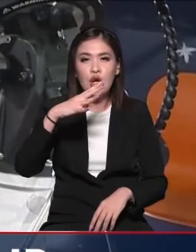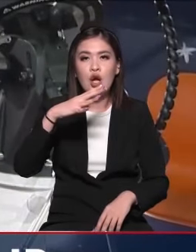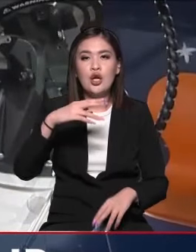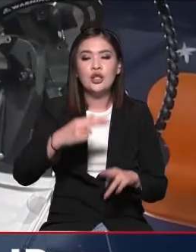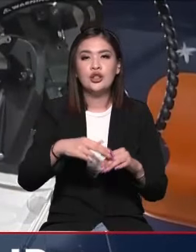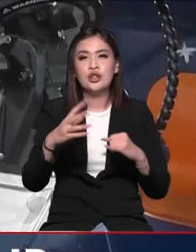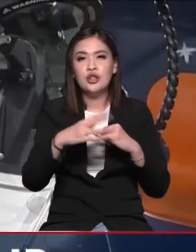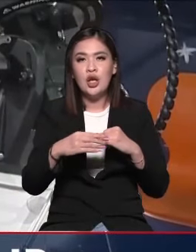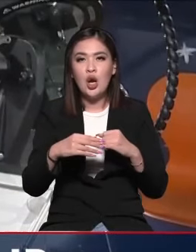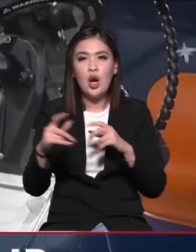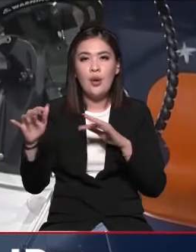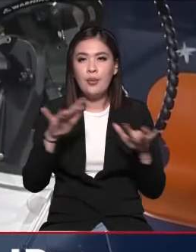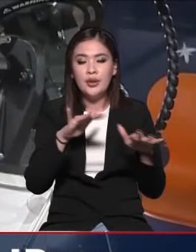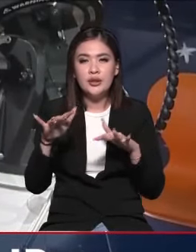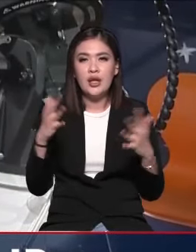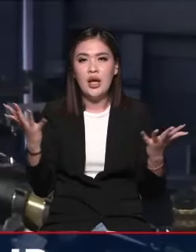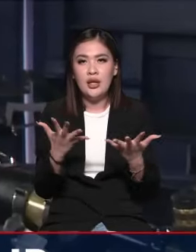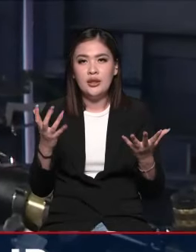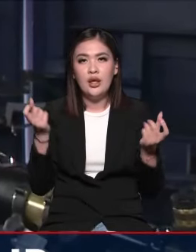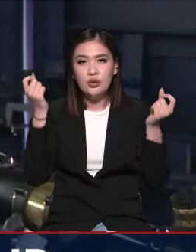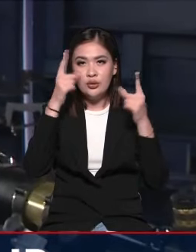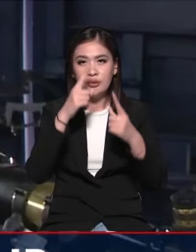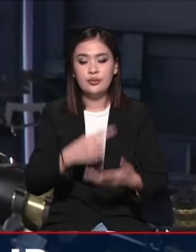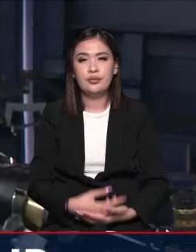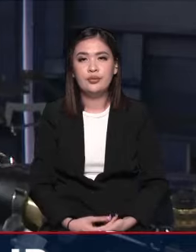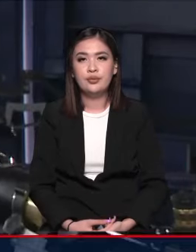плиталарының қозғалысына әсерін анықтау.